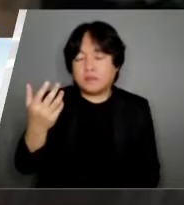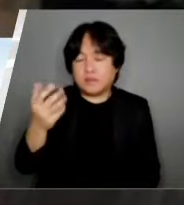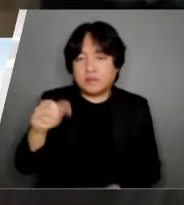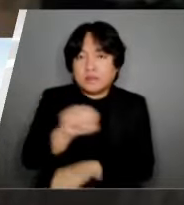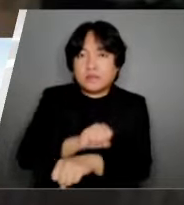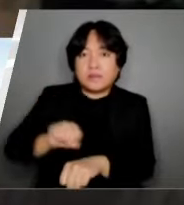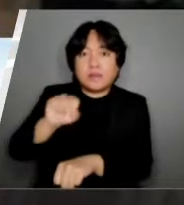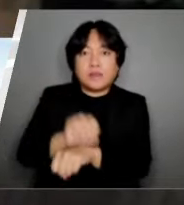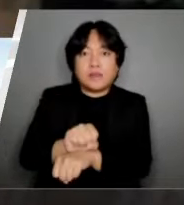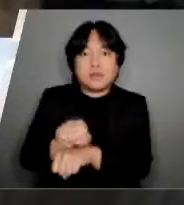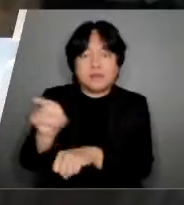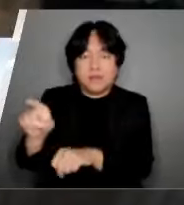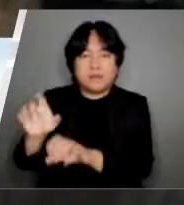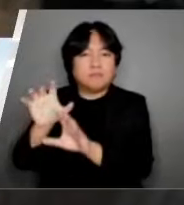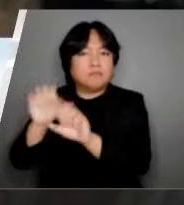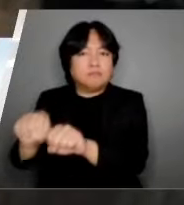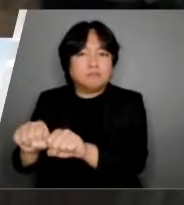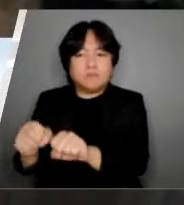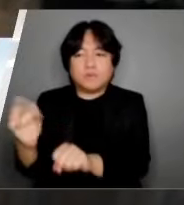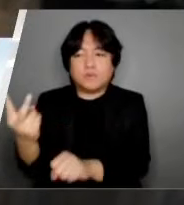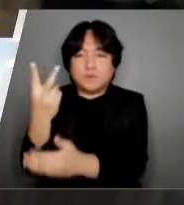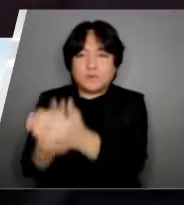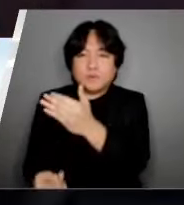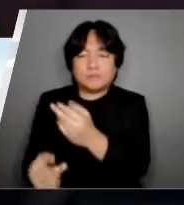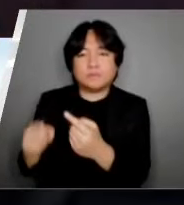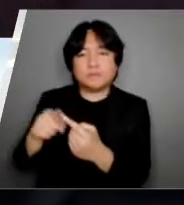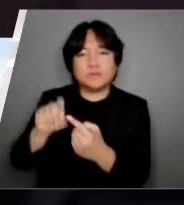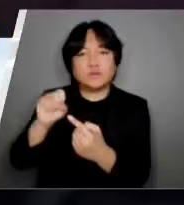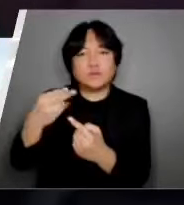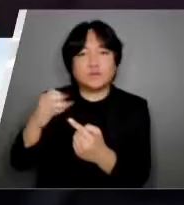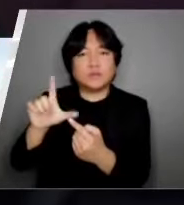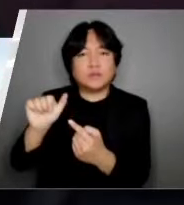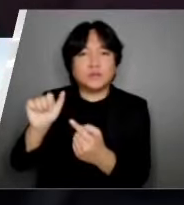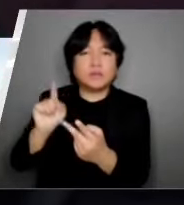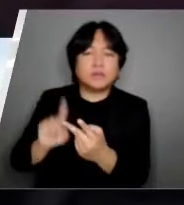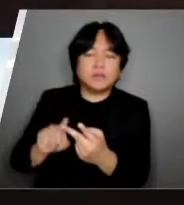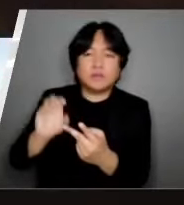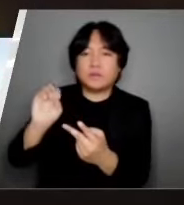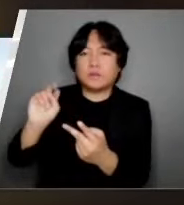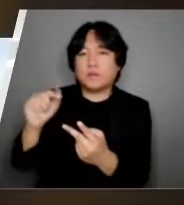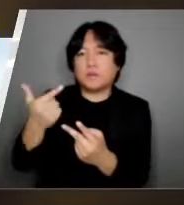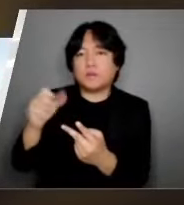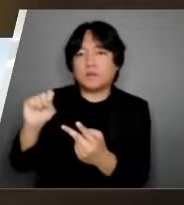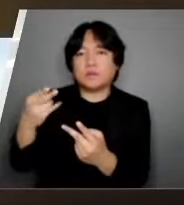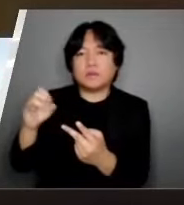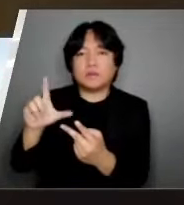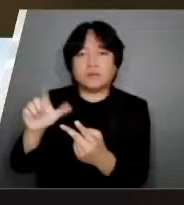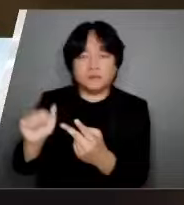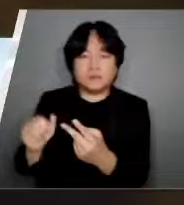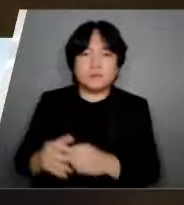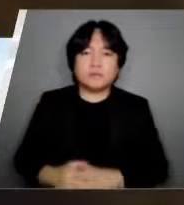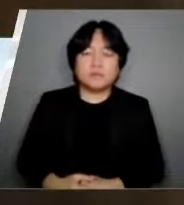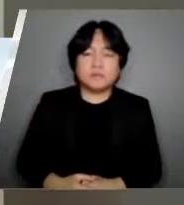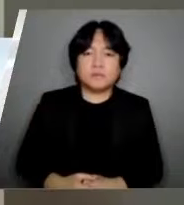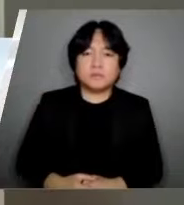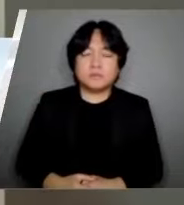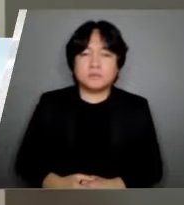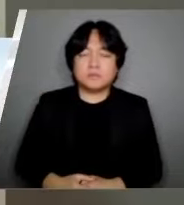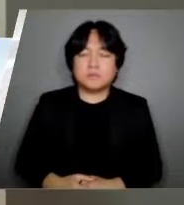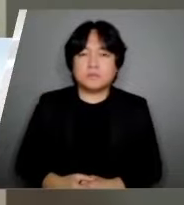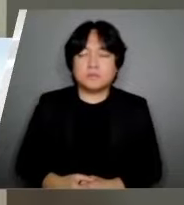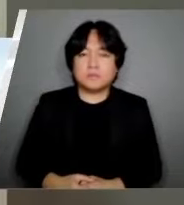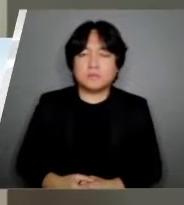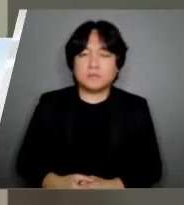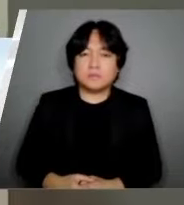ang kinatawan ng niraid na pogo sa Porac, Pampanga na Lucky South 99. Wala sa Senate hearing si Ong na nakadetine